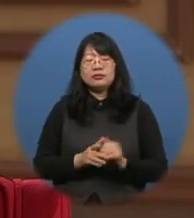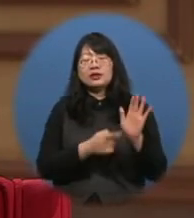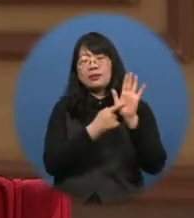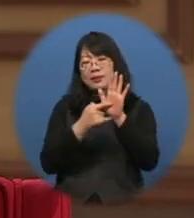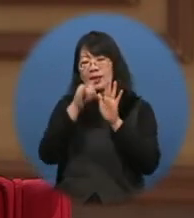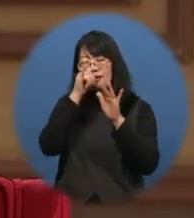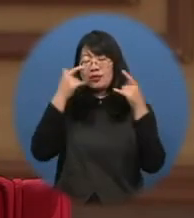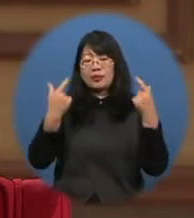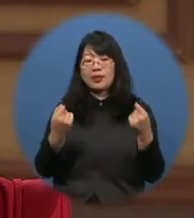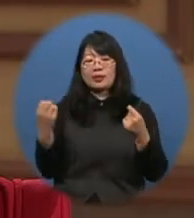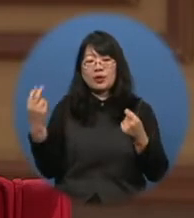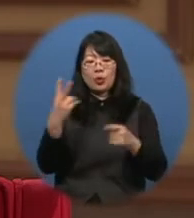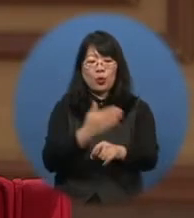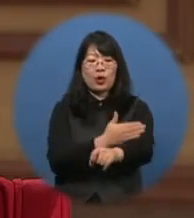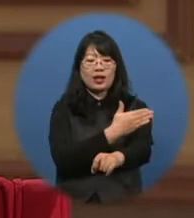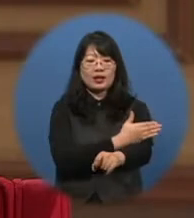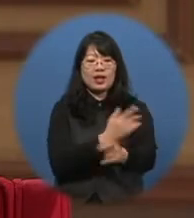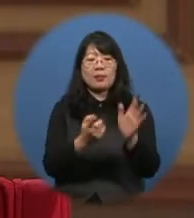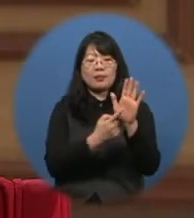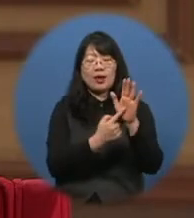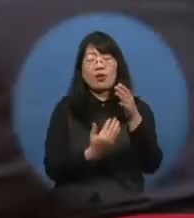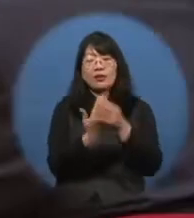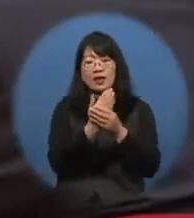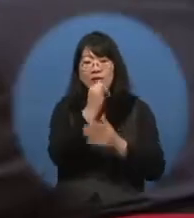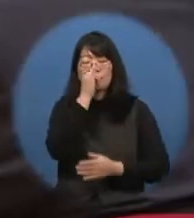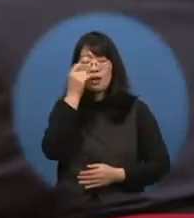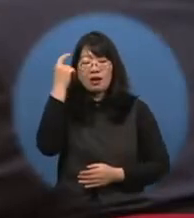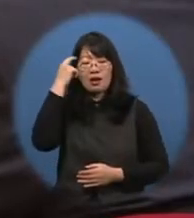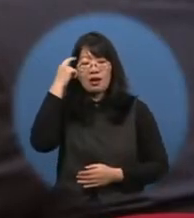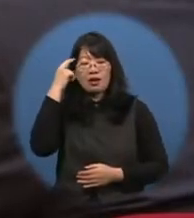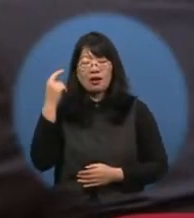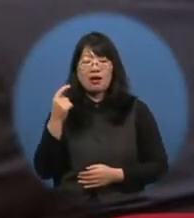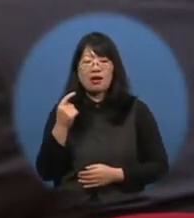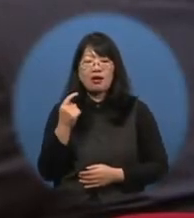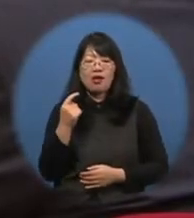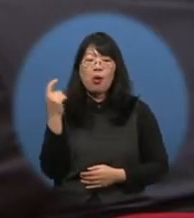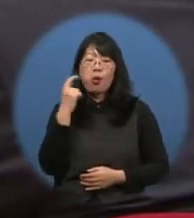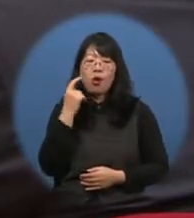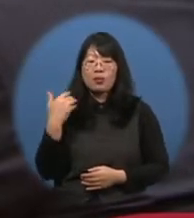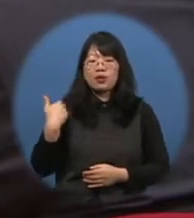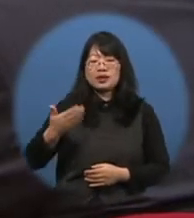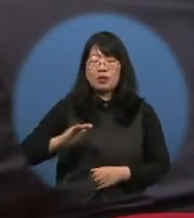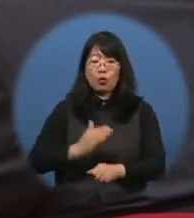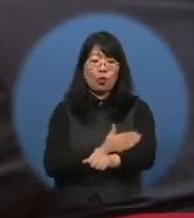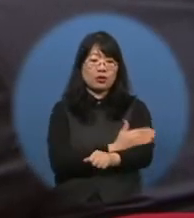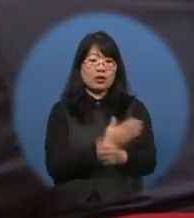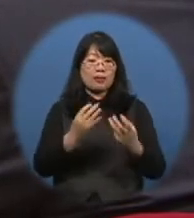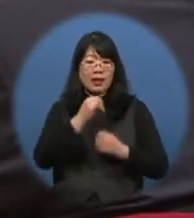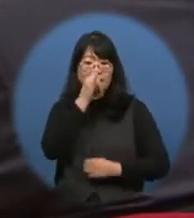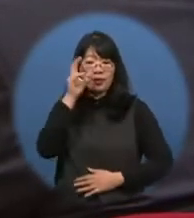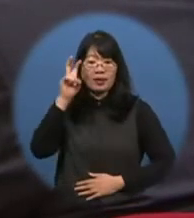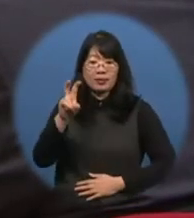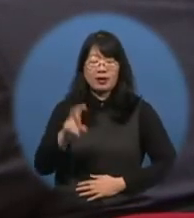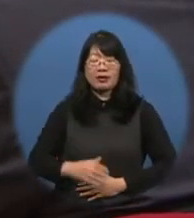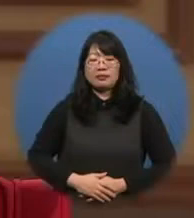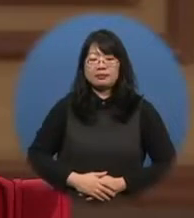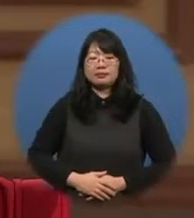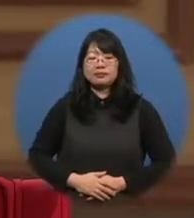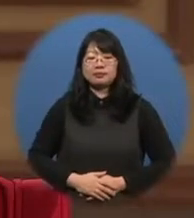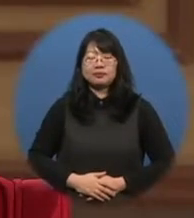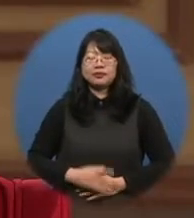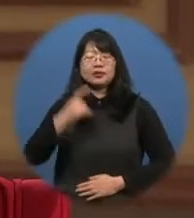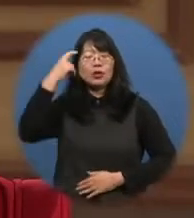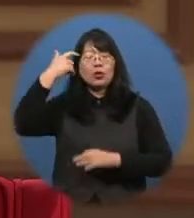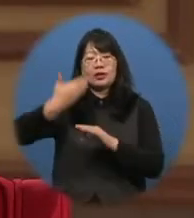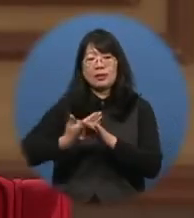반영될 수도 있고 또 과장된 표현이 있을 수도 있고 허위는 몰라도 과장은 좀 많이 있을 수 있을 것 같아요. 예, 과장이 많이 있을 수